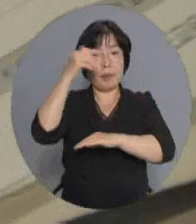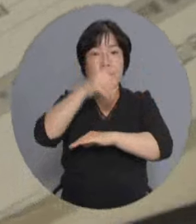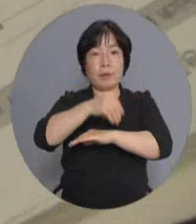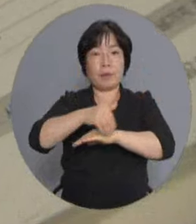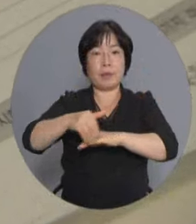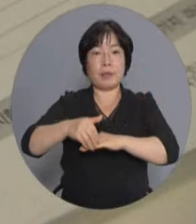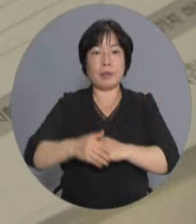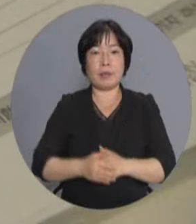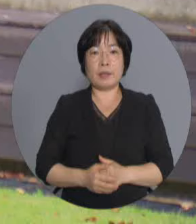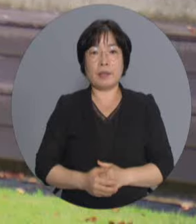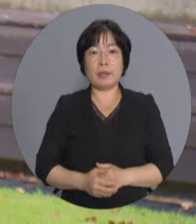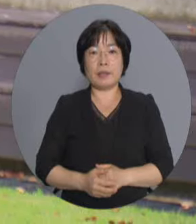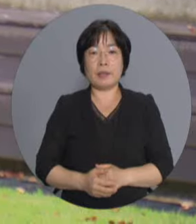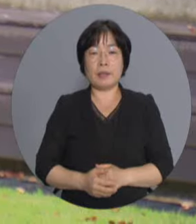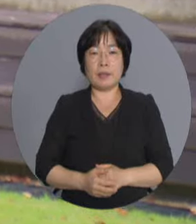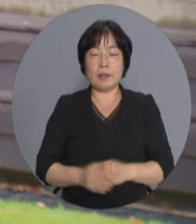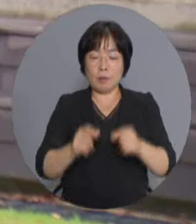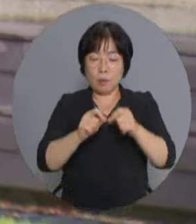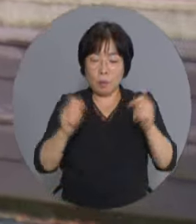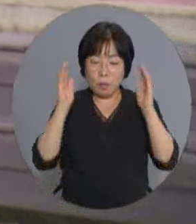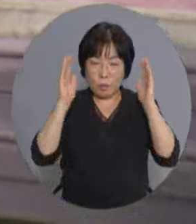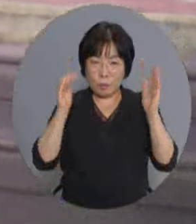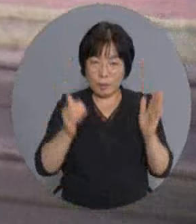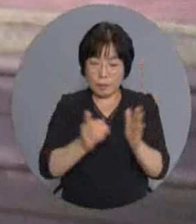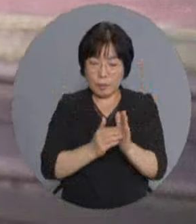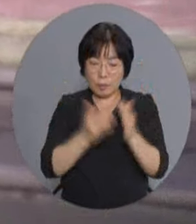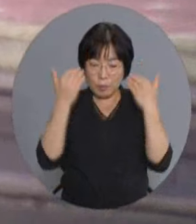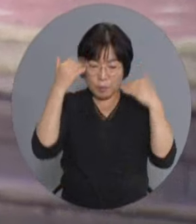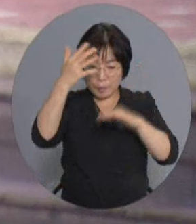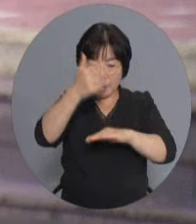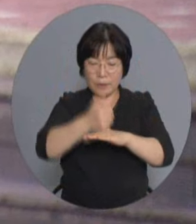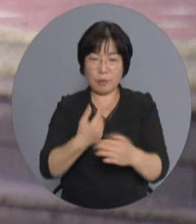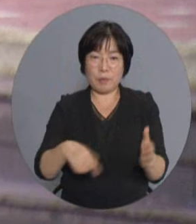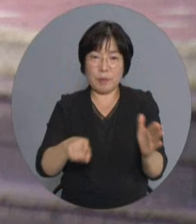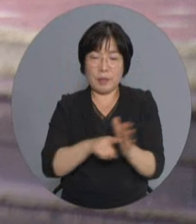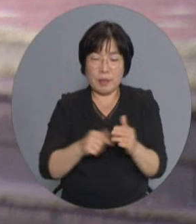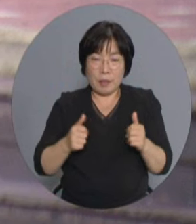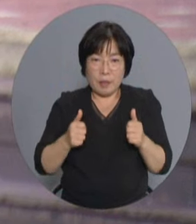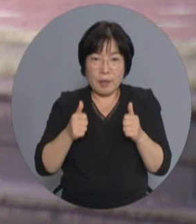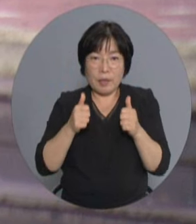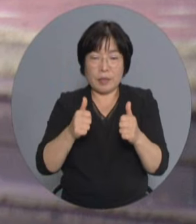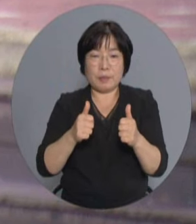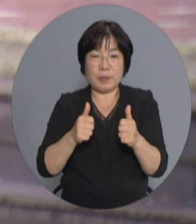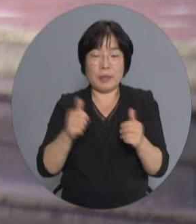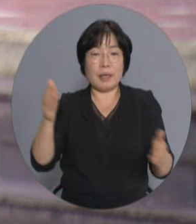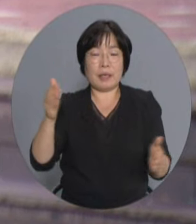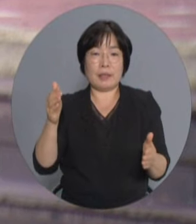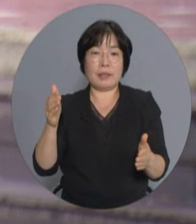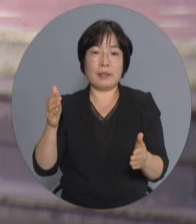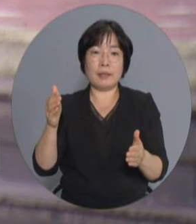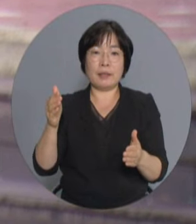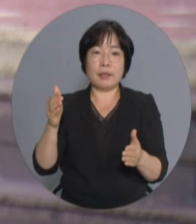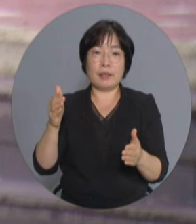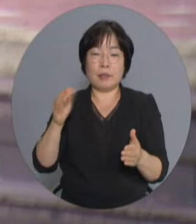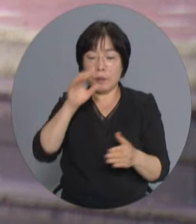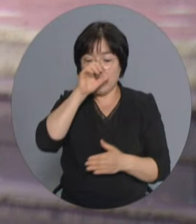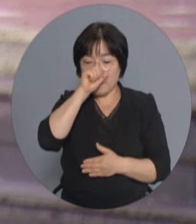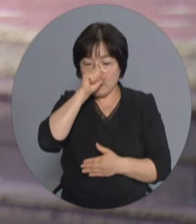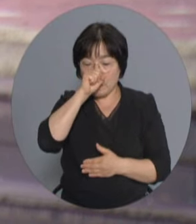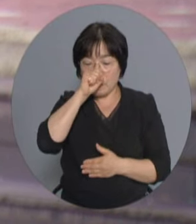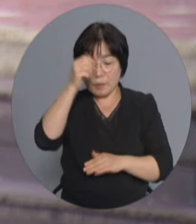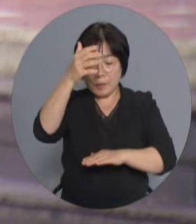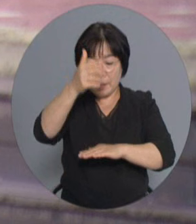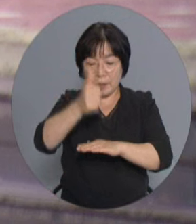예정입니다. 길었던 학창시절 배움의 마무리를 위해 마지막 열정을 불태우고 있는 학생들. 학생들의